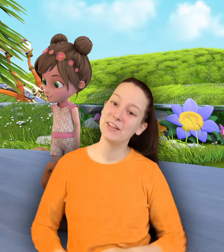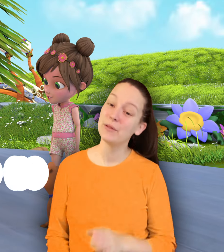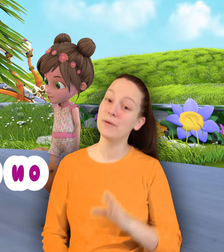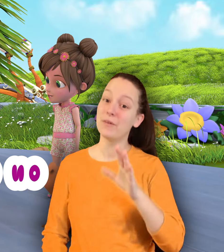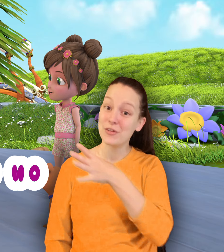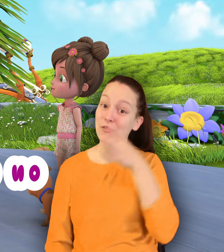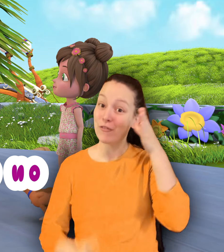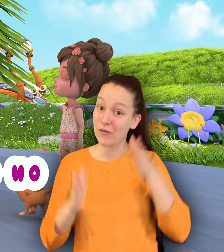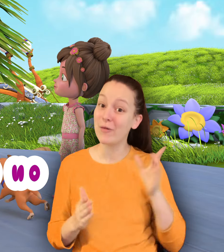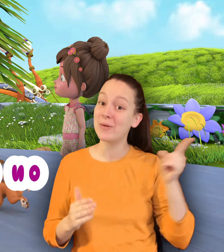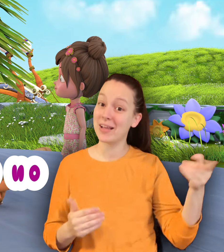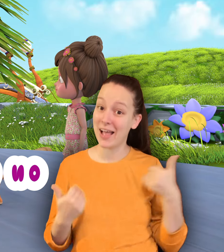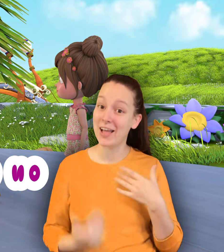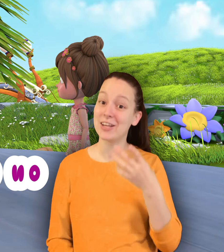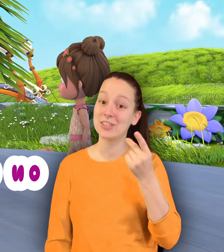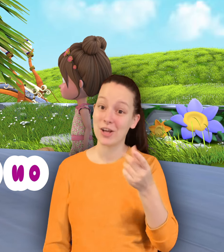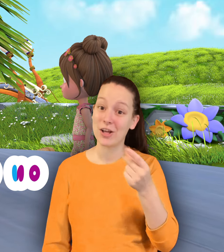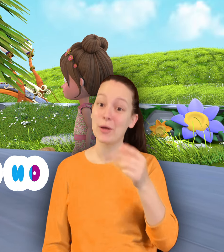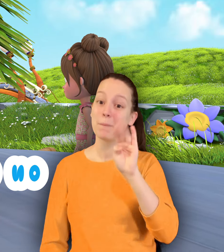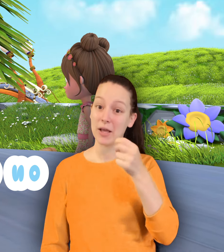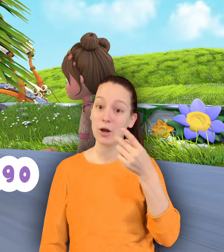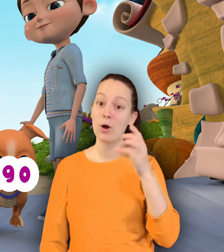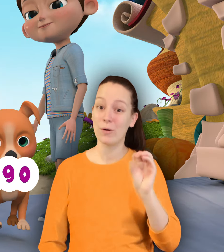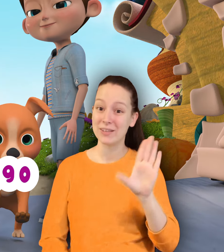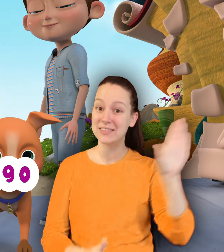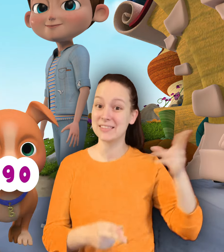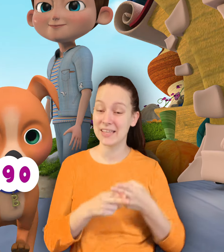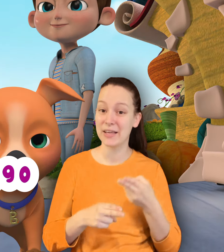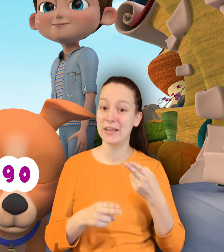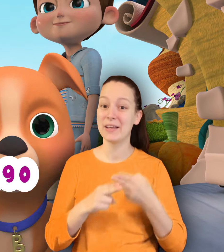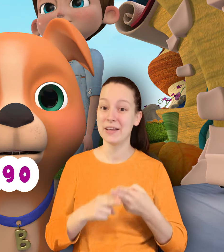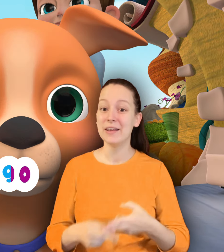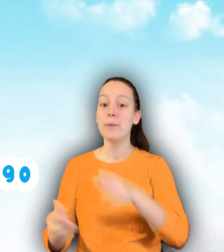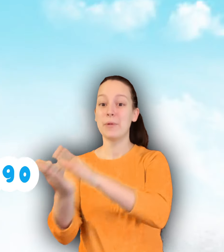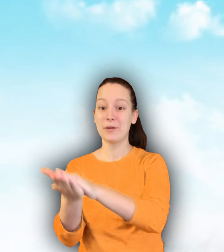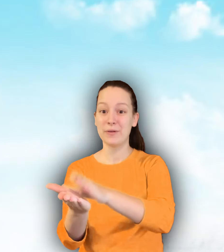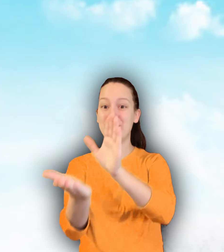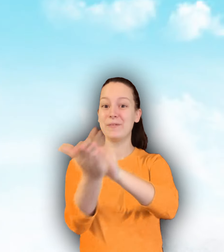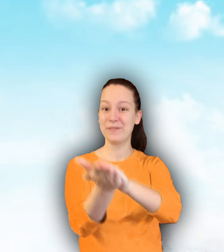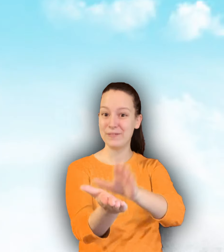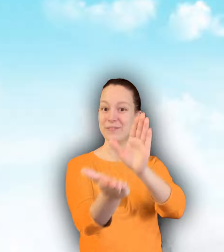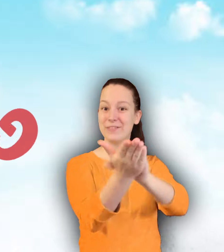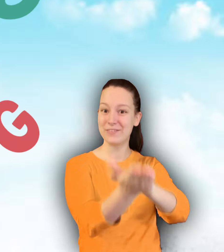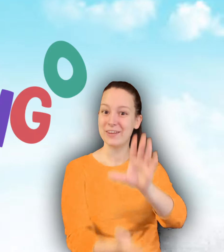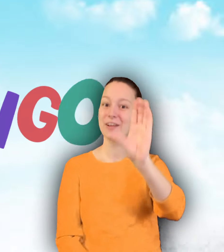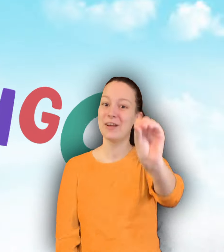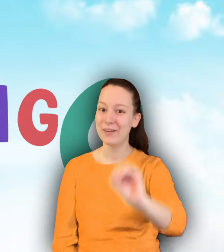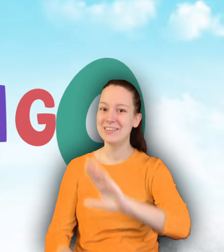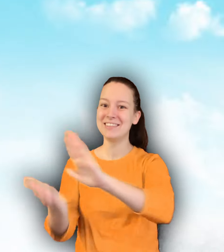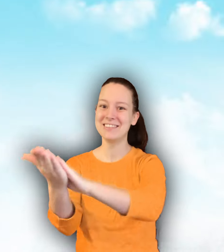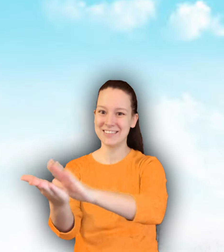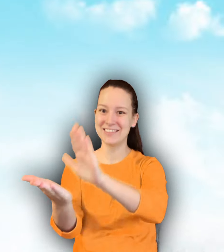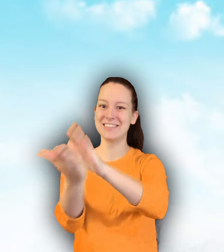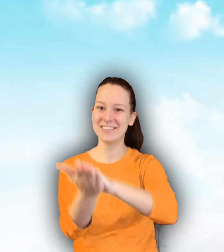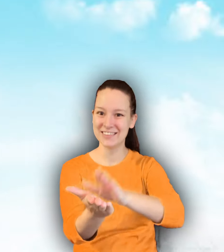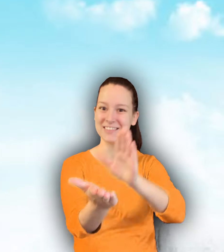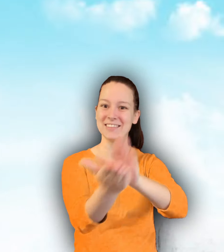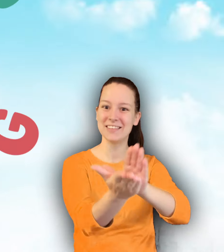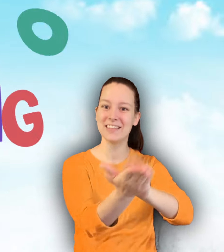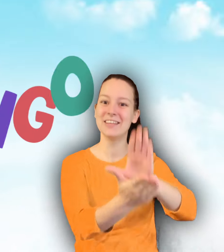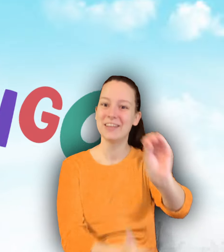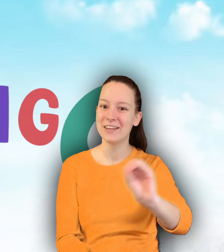ビンゴノブのワンコの名前はビンゴお